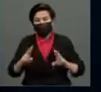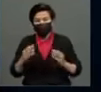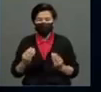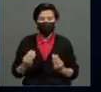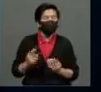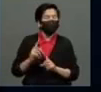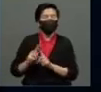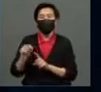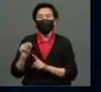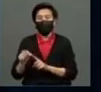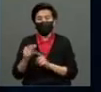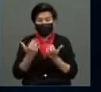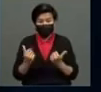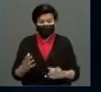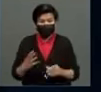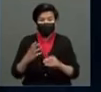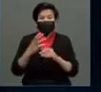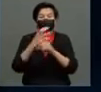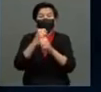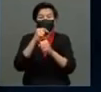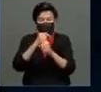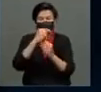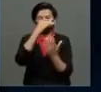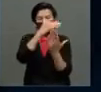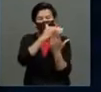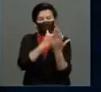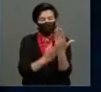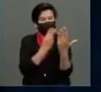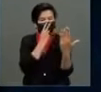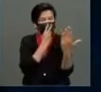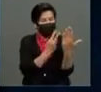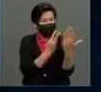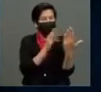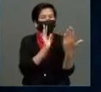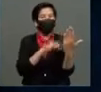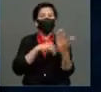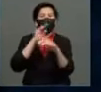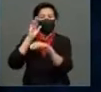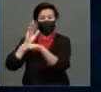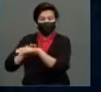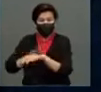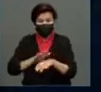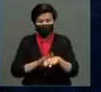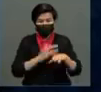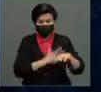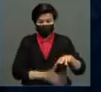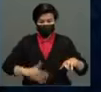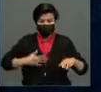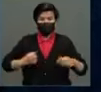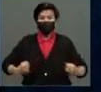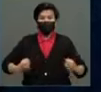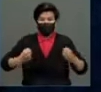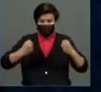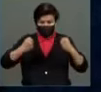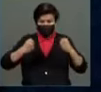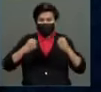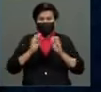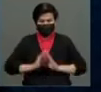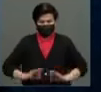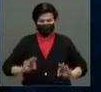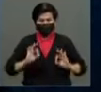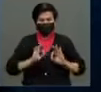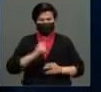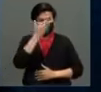ที่ข้อมูลสรุปมาเพื่อเป็นอุทาหรณ์ให้กับทุกท่านที่ยังมีสุขภาพแข็งแรงดีหรือผู้